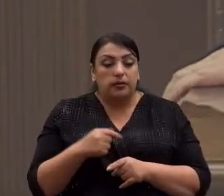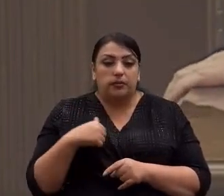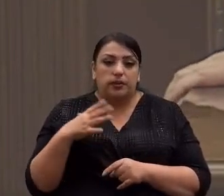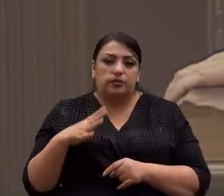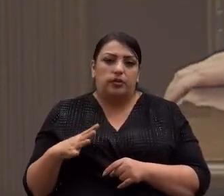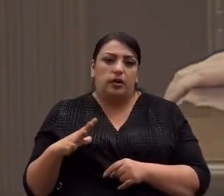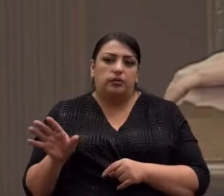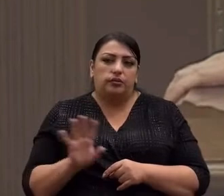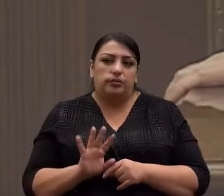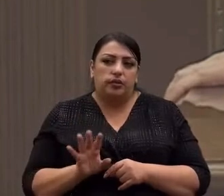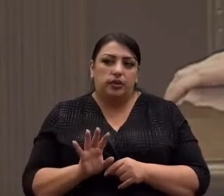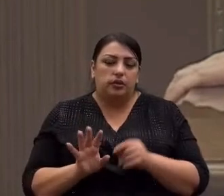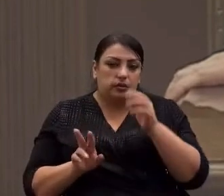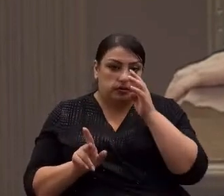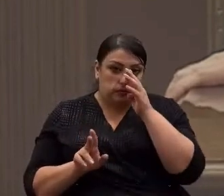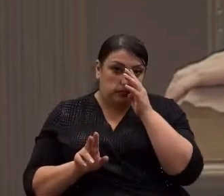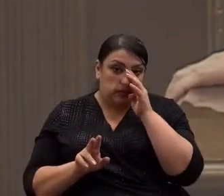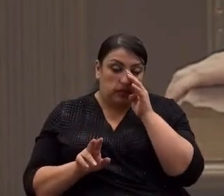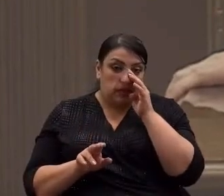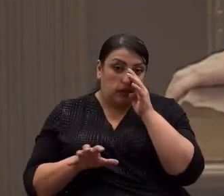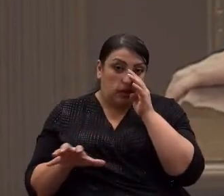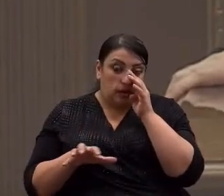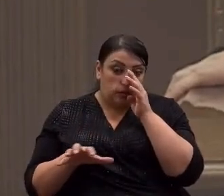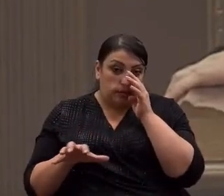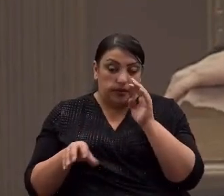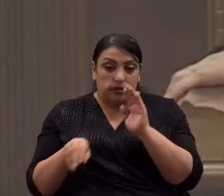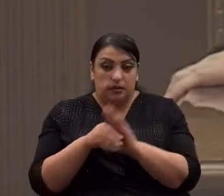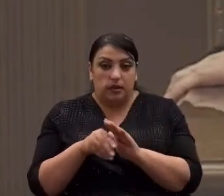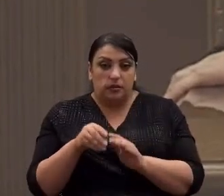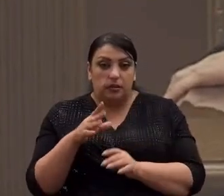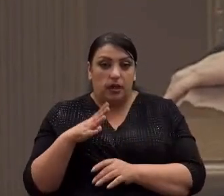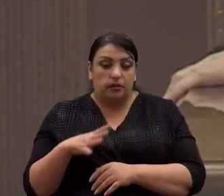չհանդուրժենք, կոռուպցիան չի կարա հանդուրժվի,